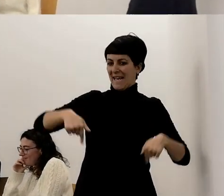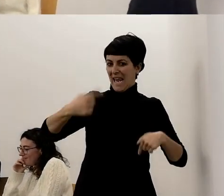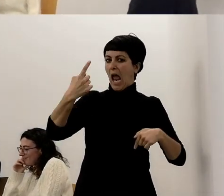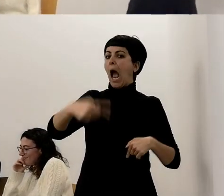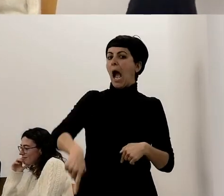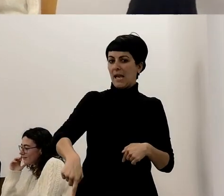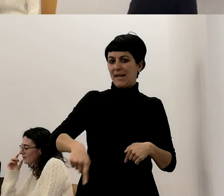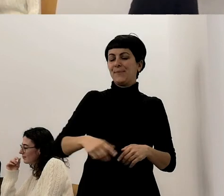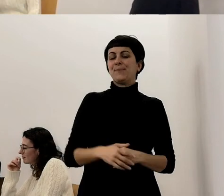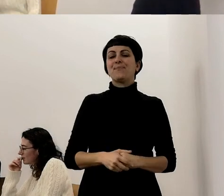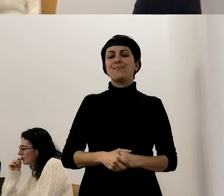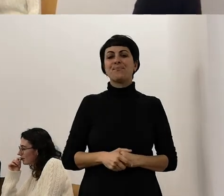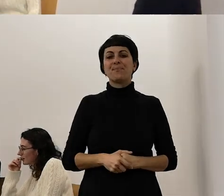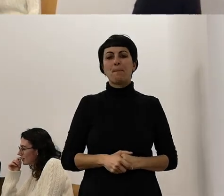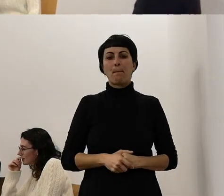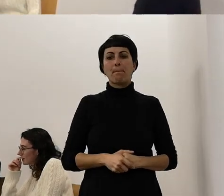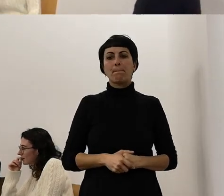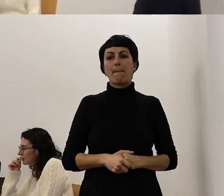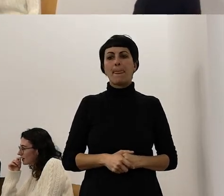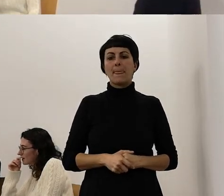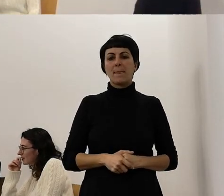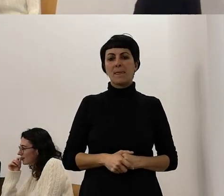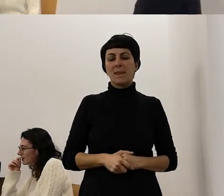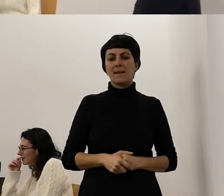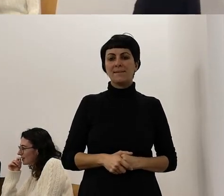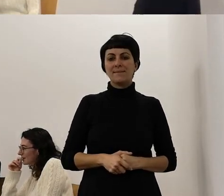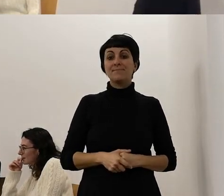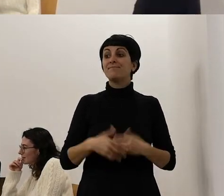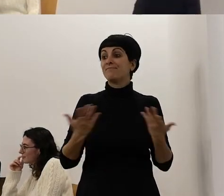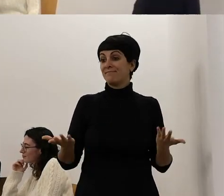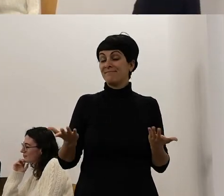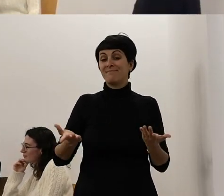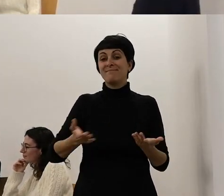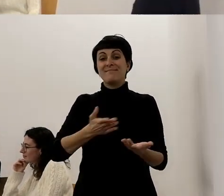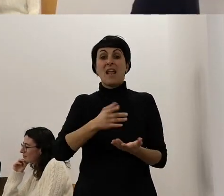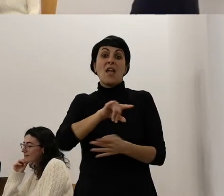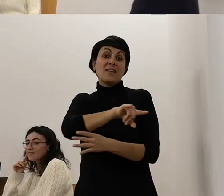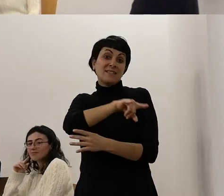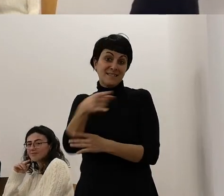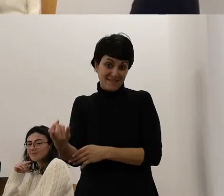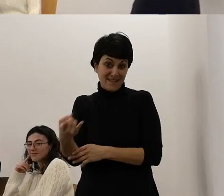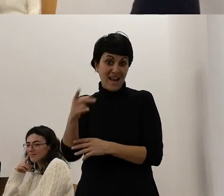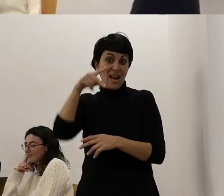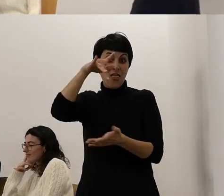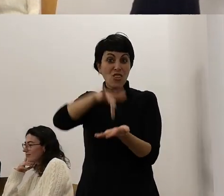festes de Sant Josep Oriol. I doncs res, dir-vos que us esperem aquest cap de setmana a les